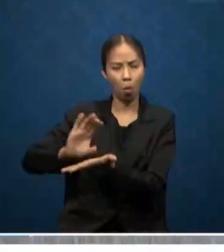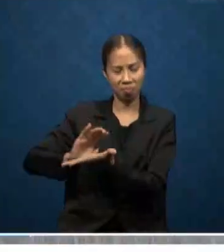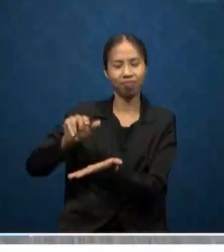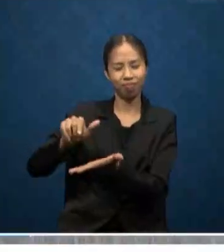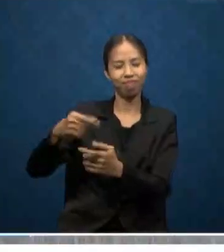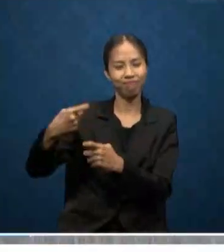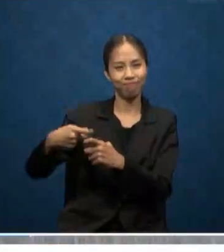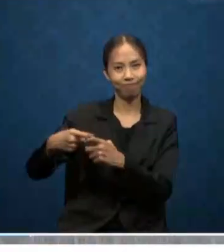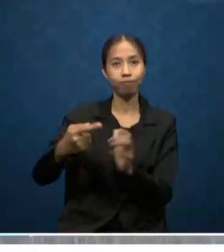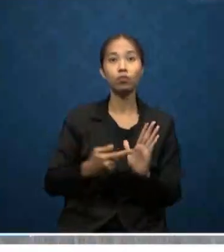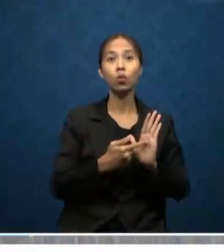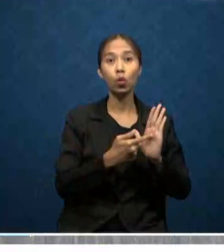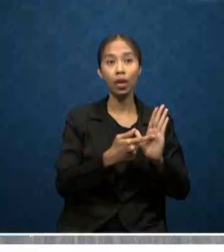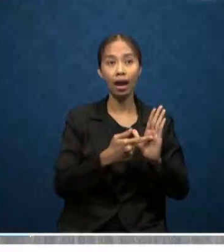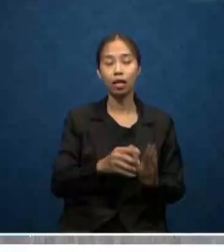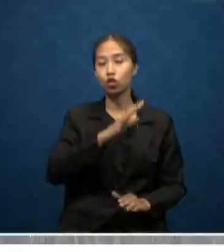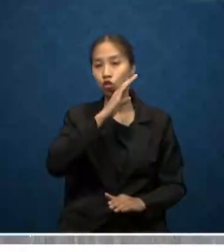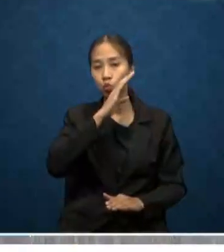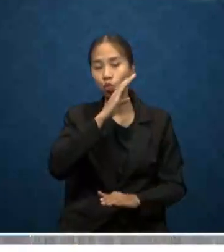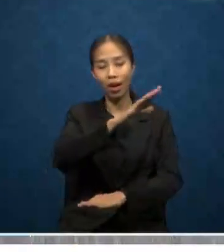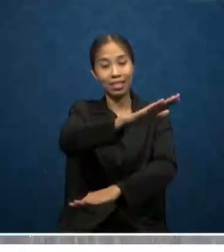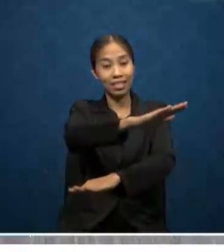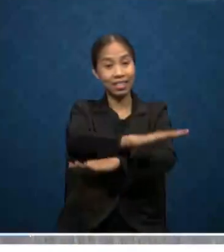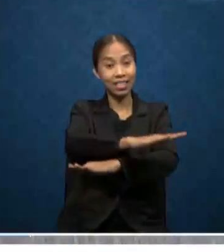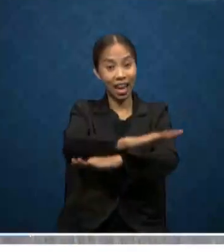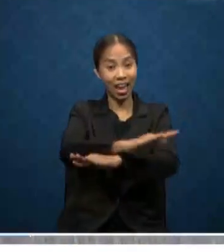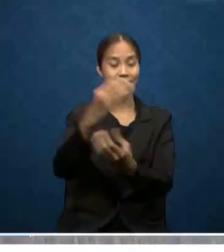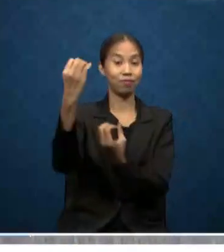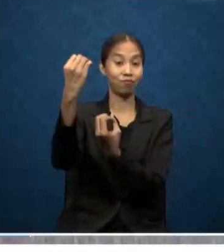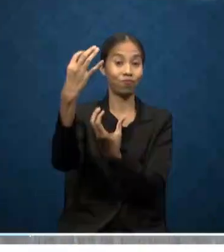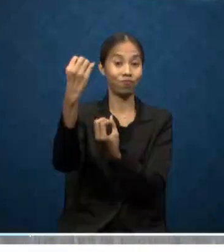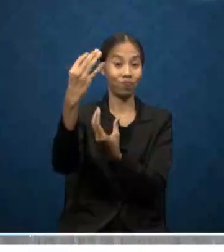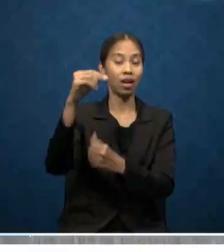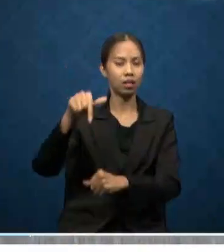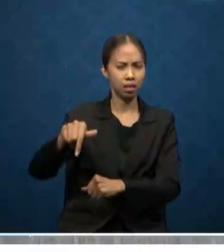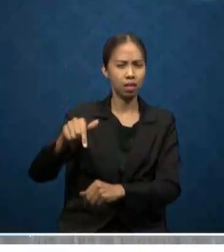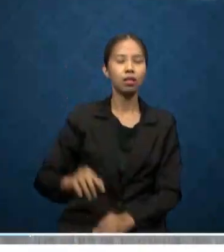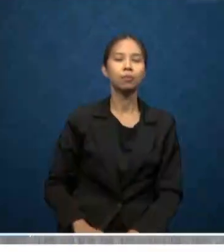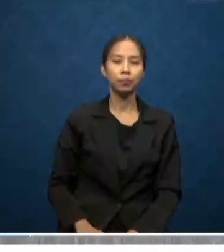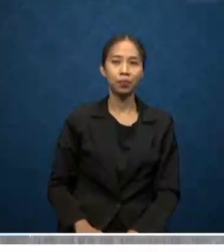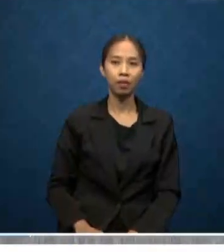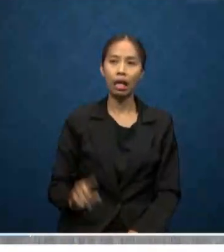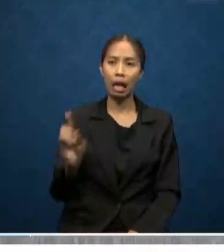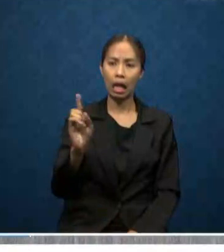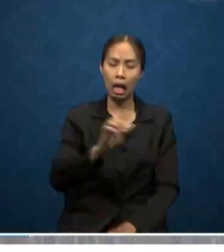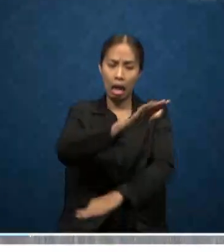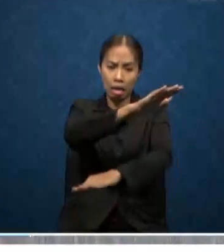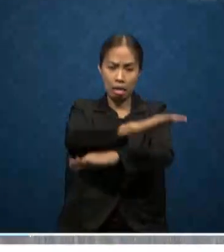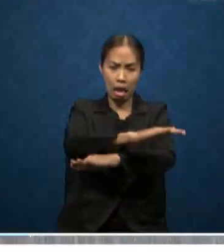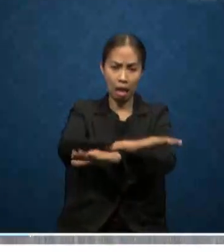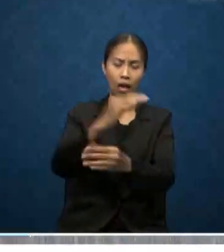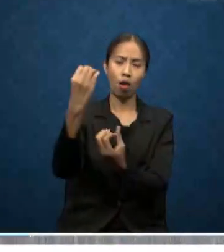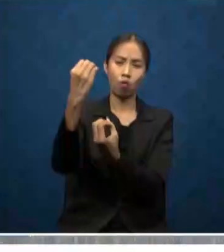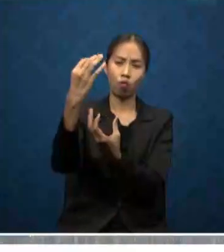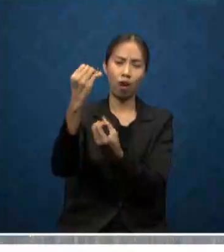นะครับอย่างเช่นสี่แยกใหญ่ๆตามท้องถิ่นใหญ่ๆบางครั้งก็ไม่มีไฟเขียวไฟแดงจะมีแ